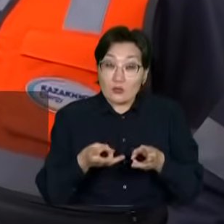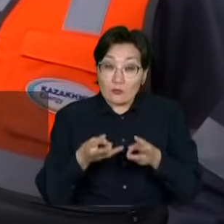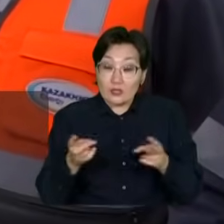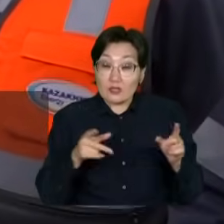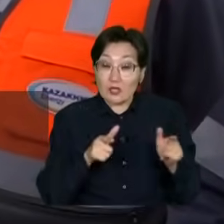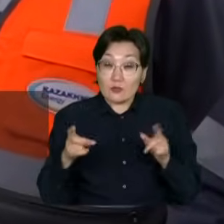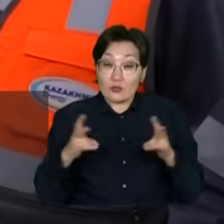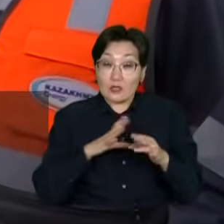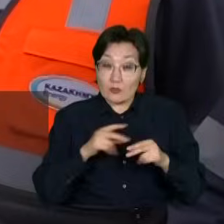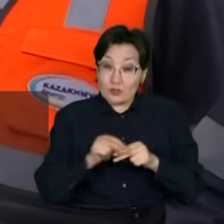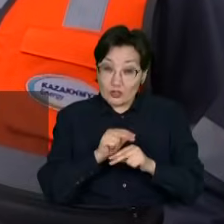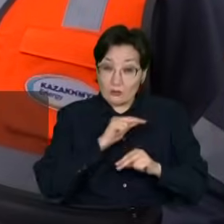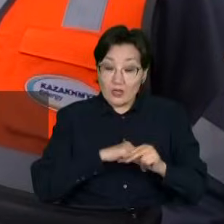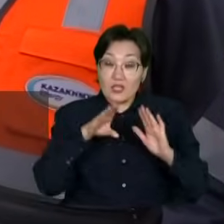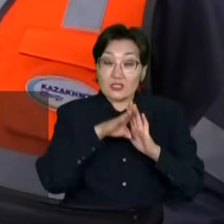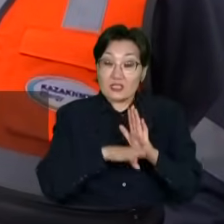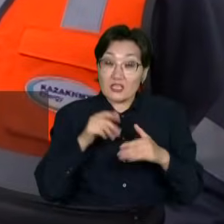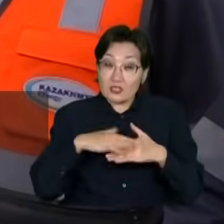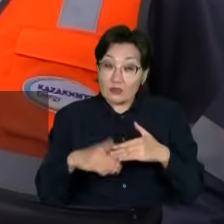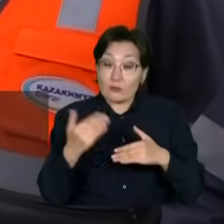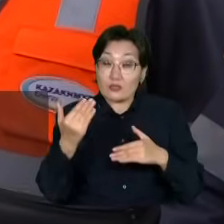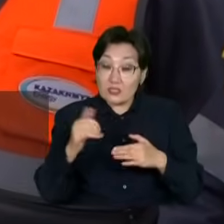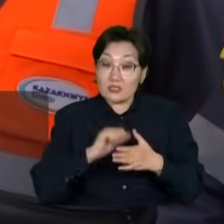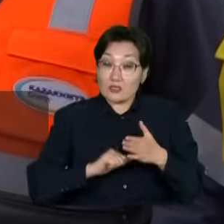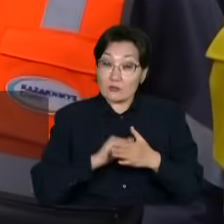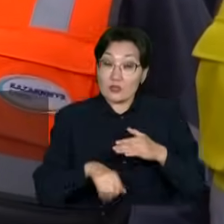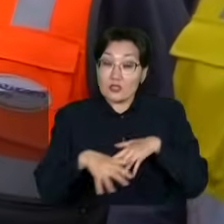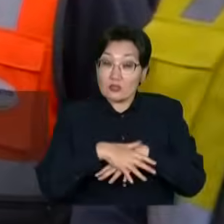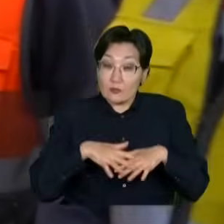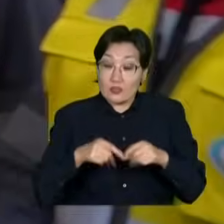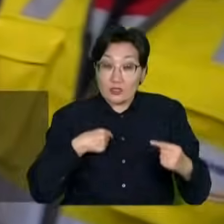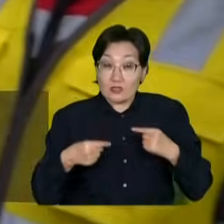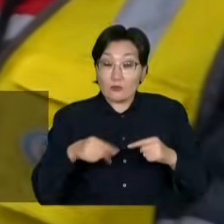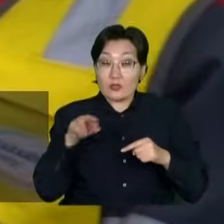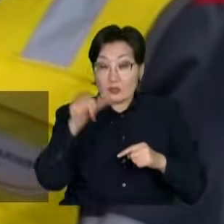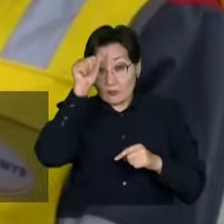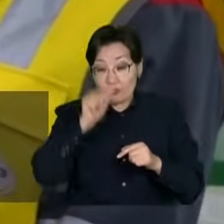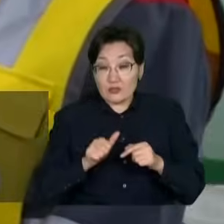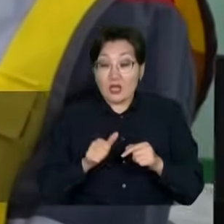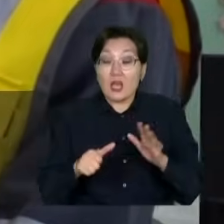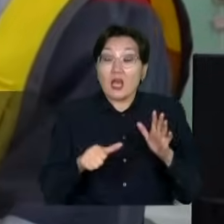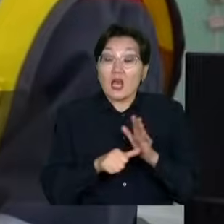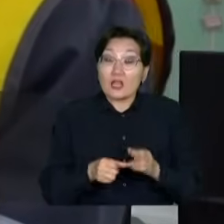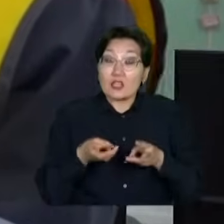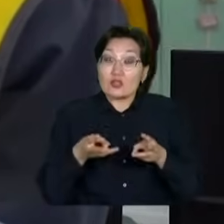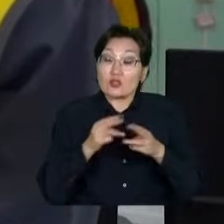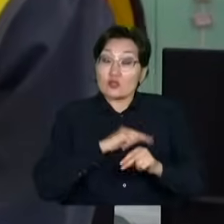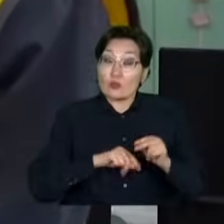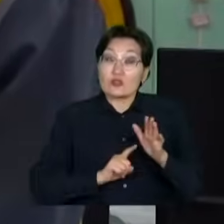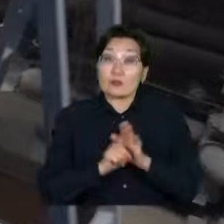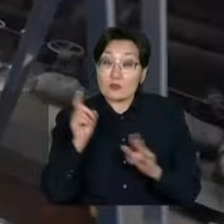қажет еді. Жөндеу жұмыстарын кестеден кешіктірдіңіздер. Салдары тұрғындарға тиюде. Қаңтар айынан қалмай 6-шы қазандық іске